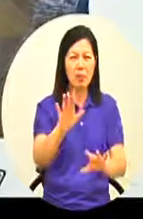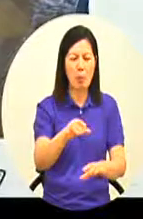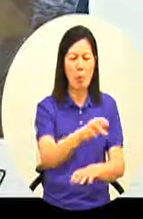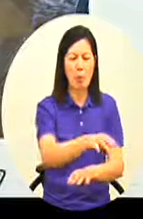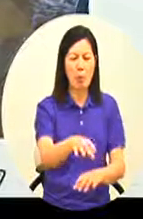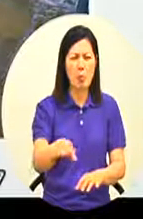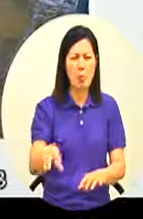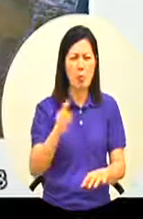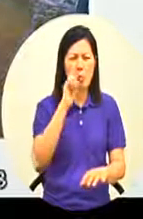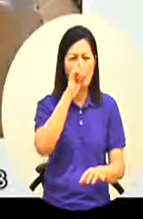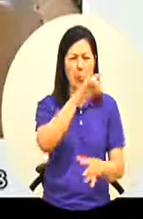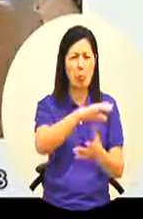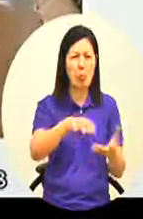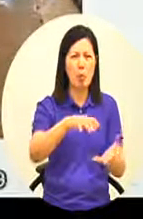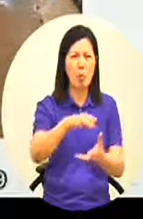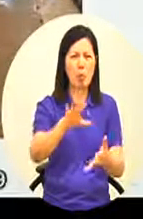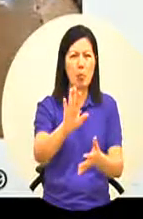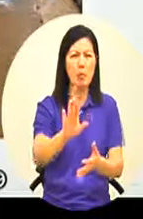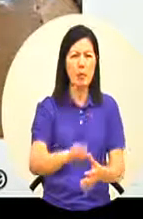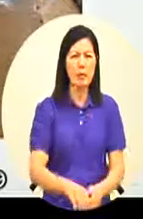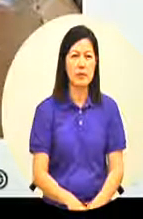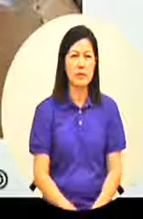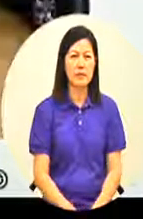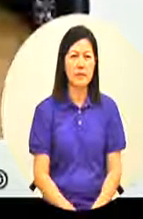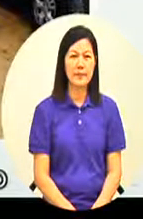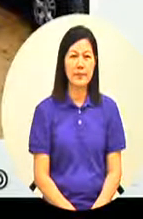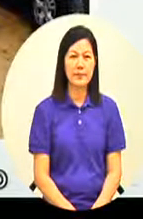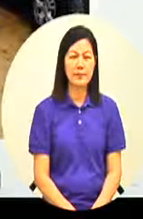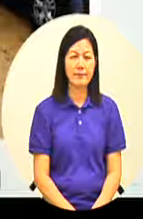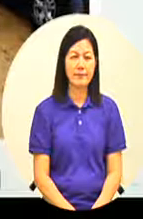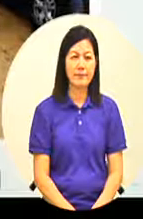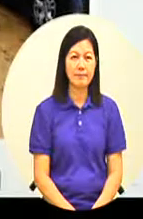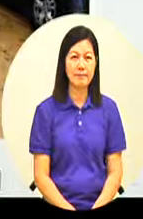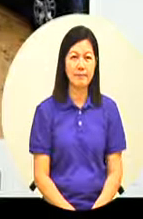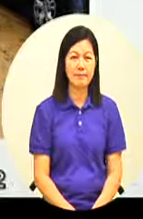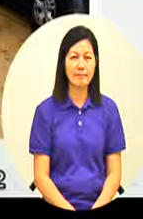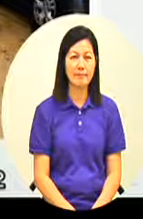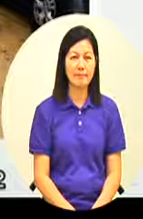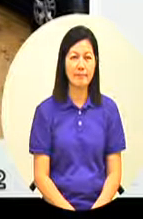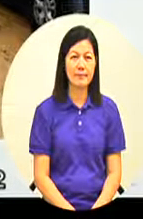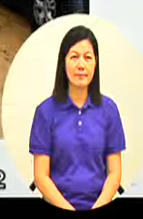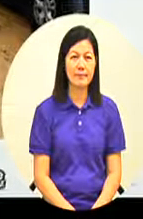都是啦吼，这个也是刚讲的吼。好啊，这个